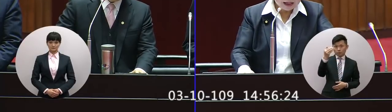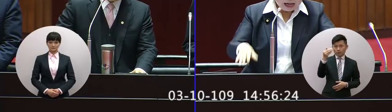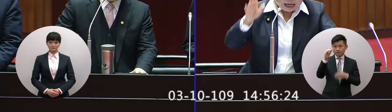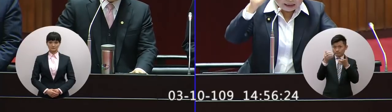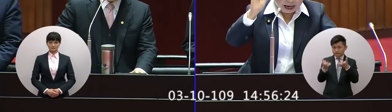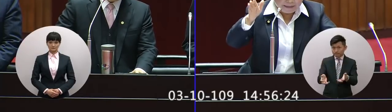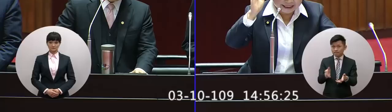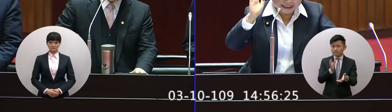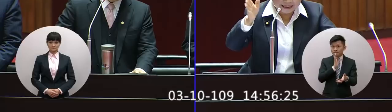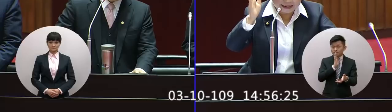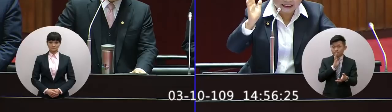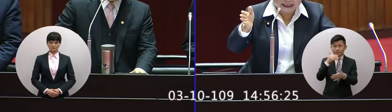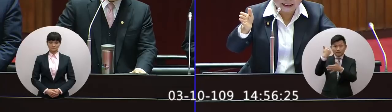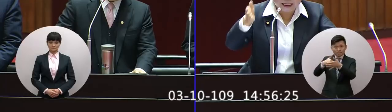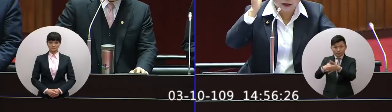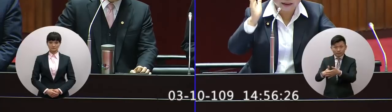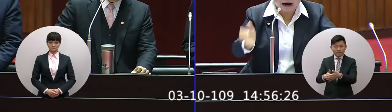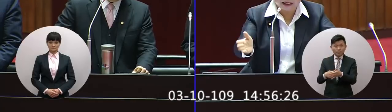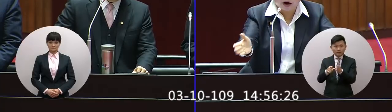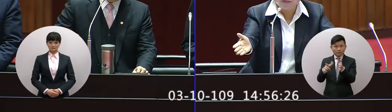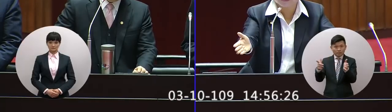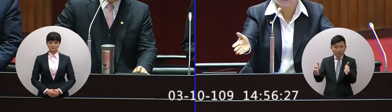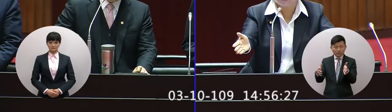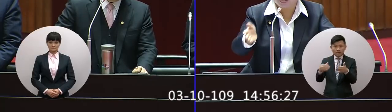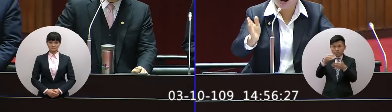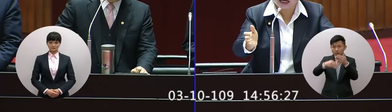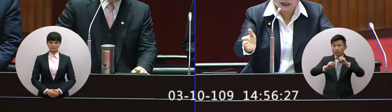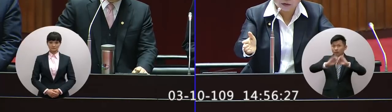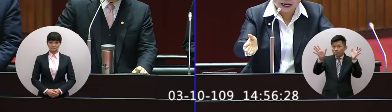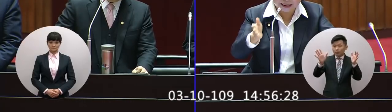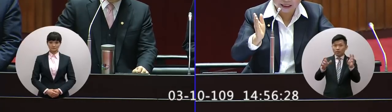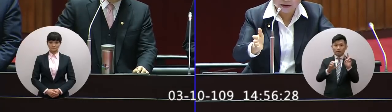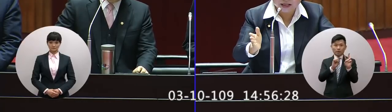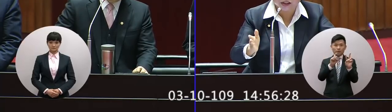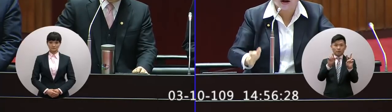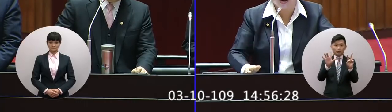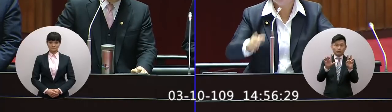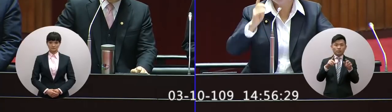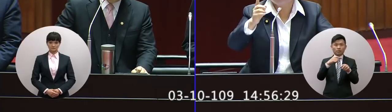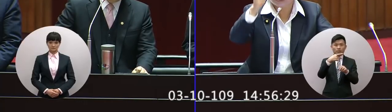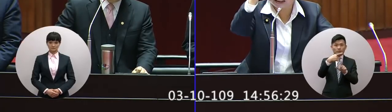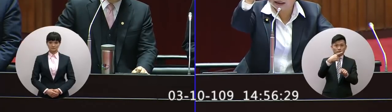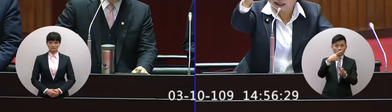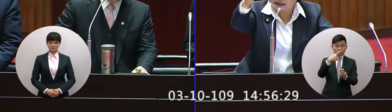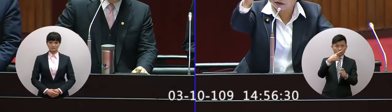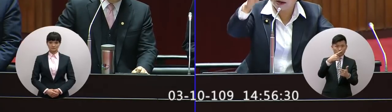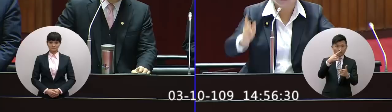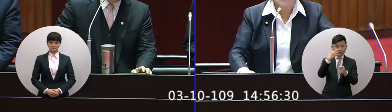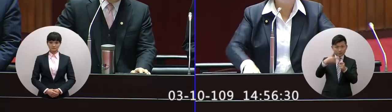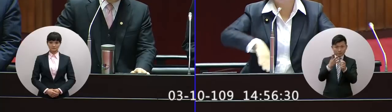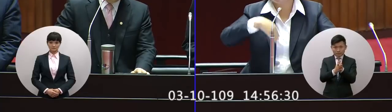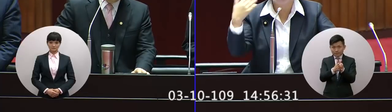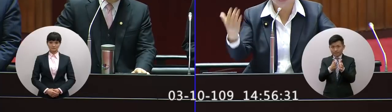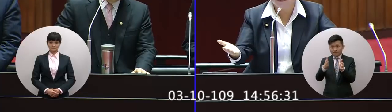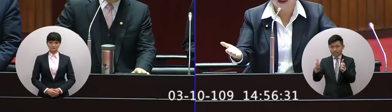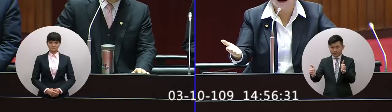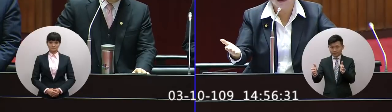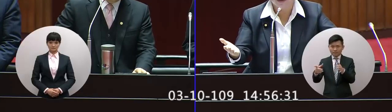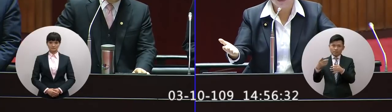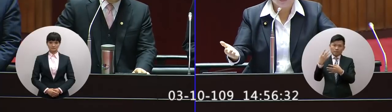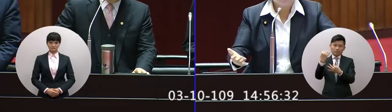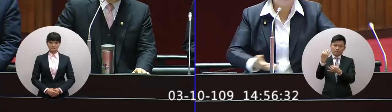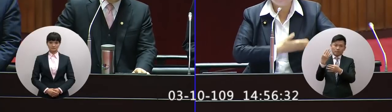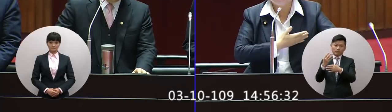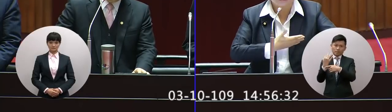13839万吨，减煤40%的期限从条例公布起，2015年1月26日起4年起算，所以已经超